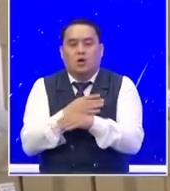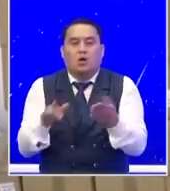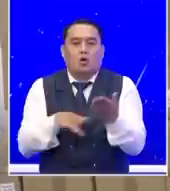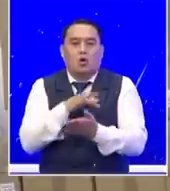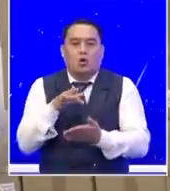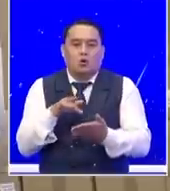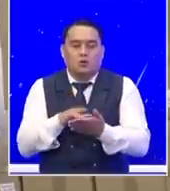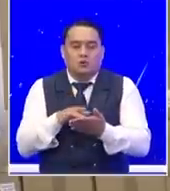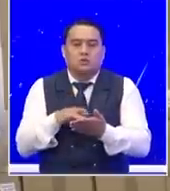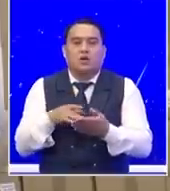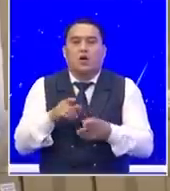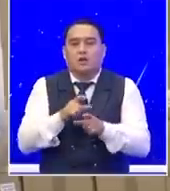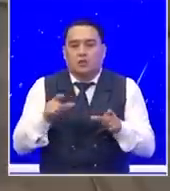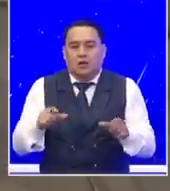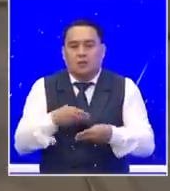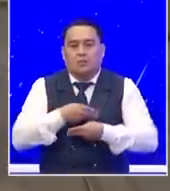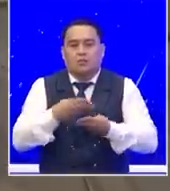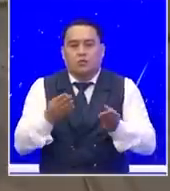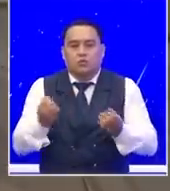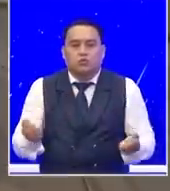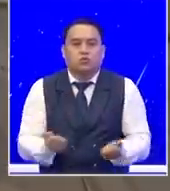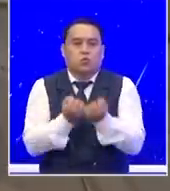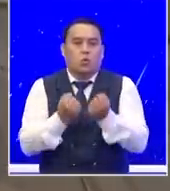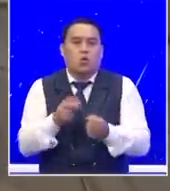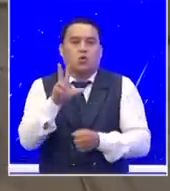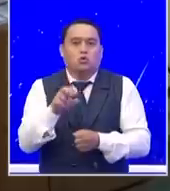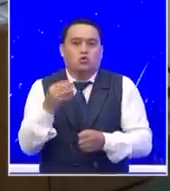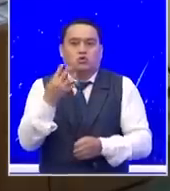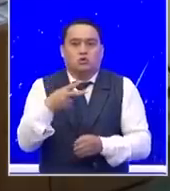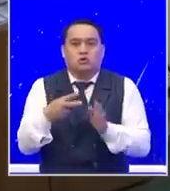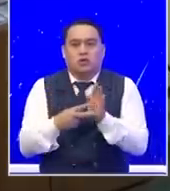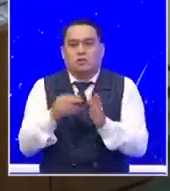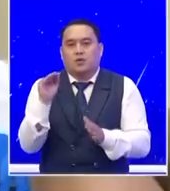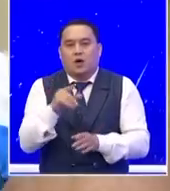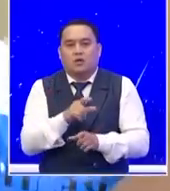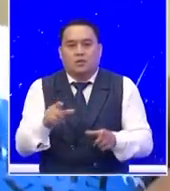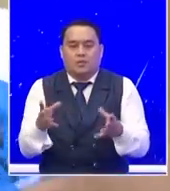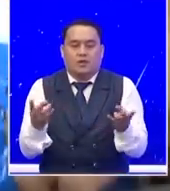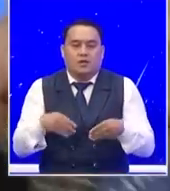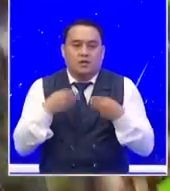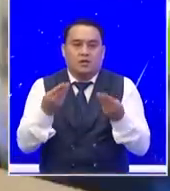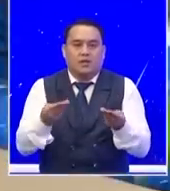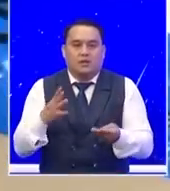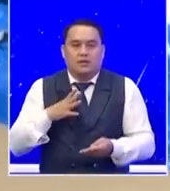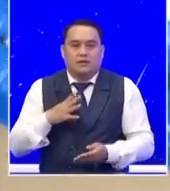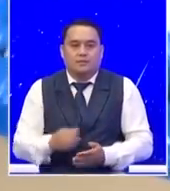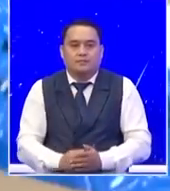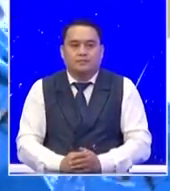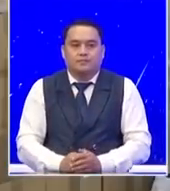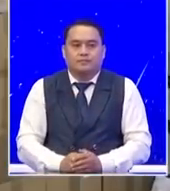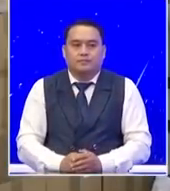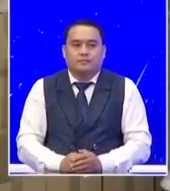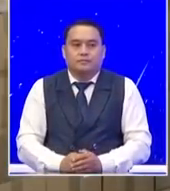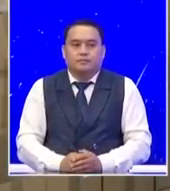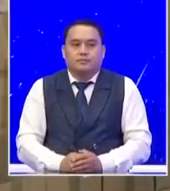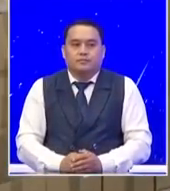табысталды. Айта кетейік, мұндай әлеуметтік қолдау бұған дейінде қаладағы 342 мұқтаж отбасыға берілген еді.